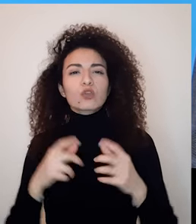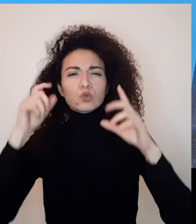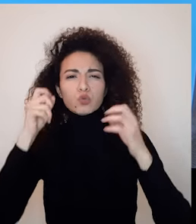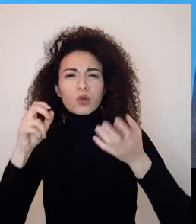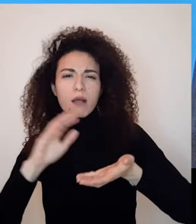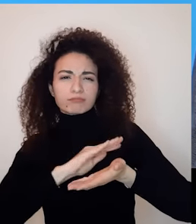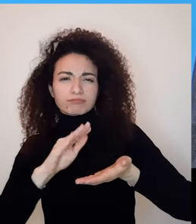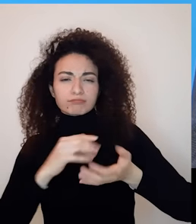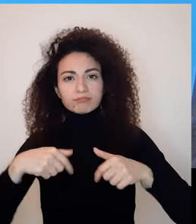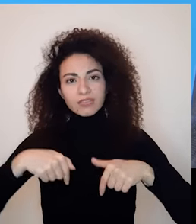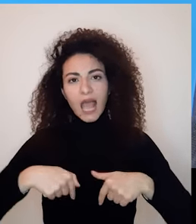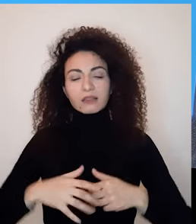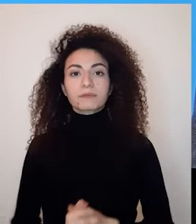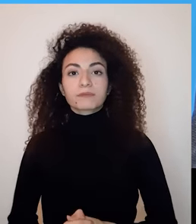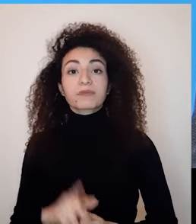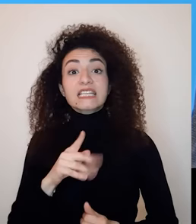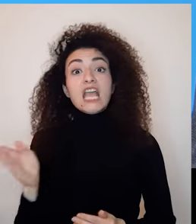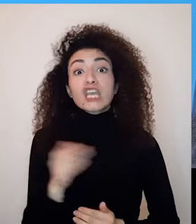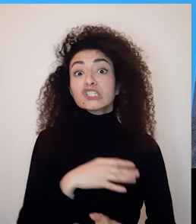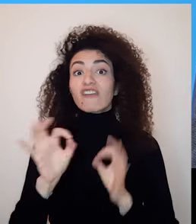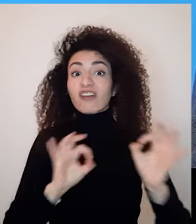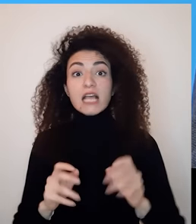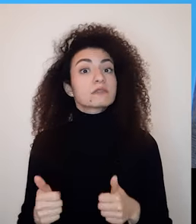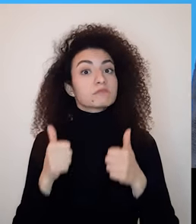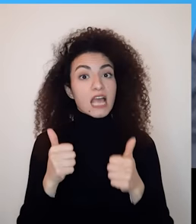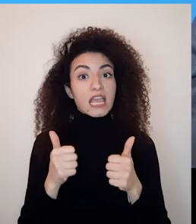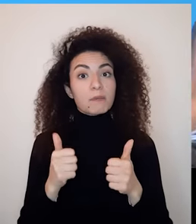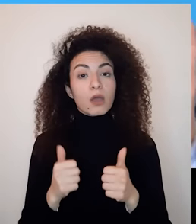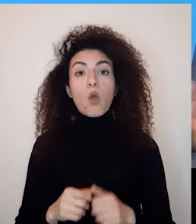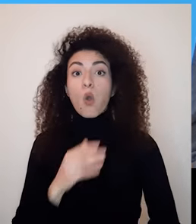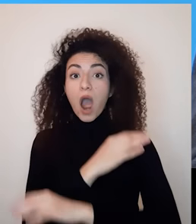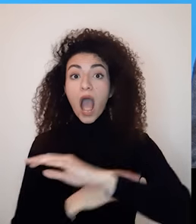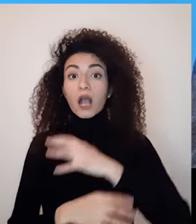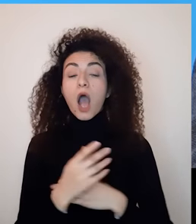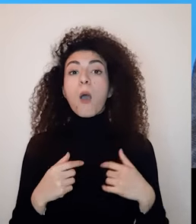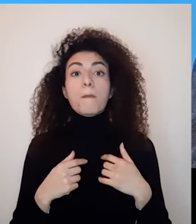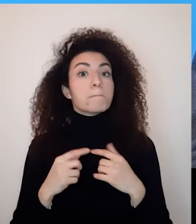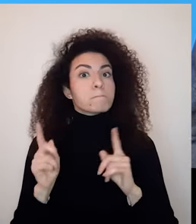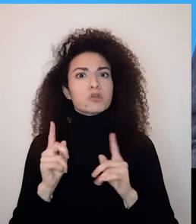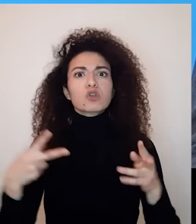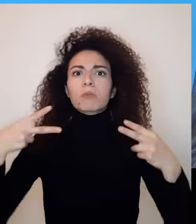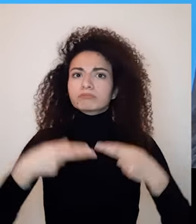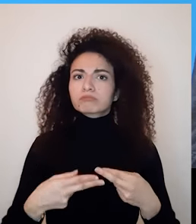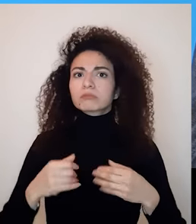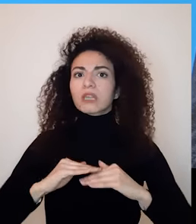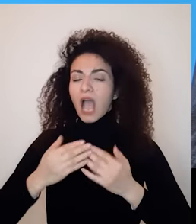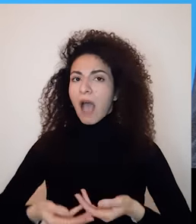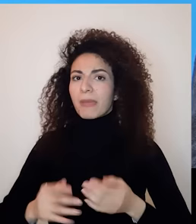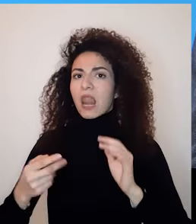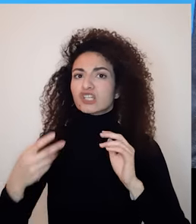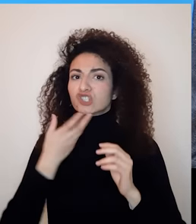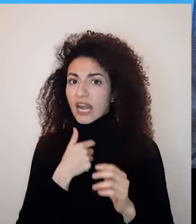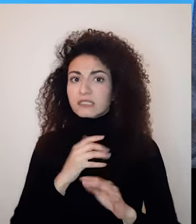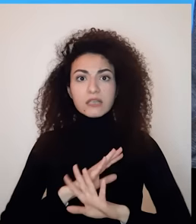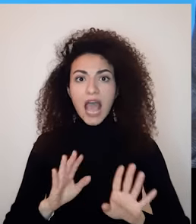هرمونية، أشعة الصبغة والموجات الفوق الصوتية. إذا كافت التحاليل سليمة والإعاقة ما بتمنع من